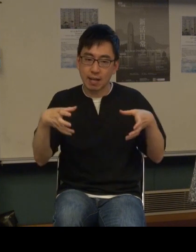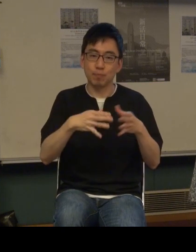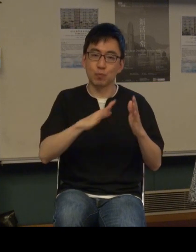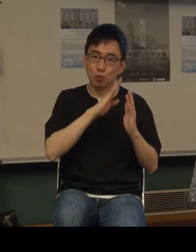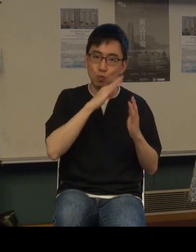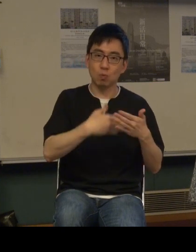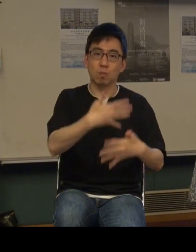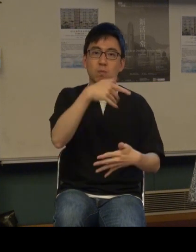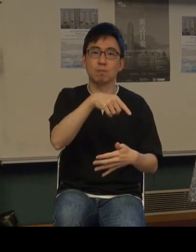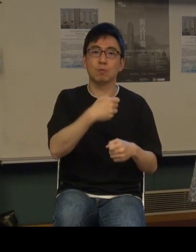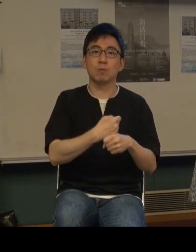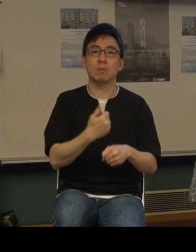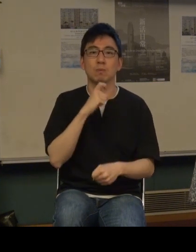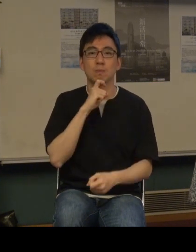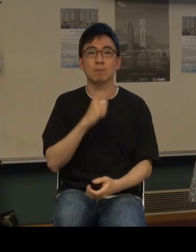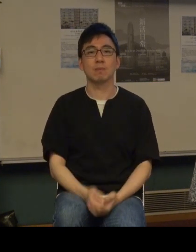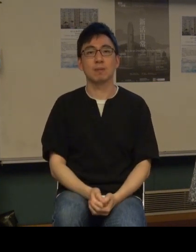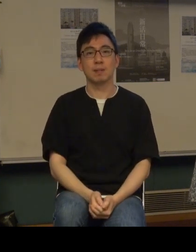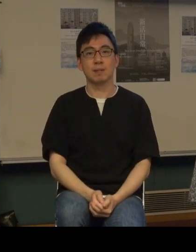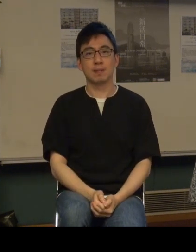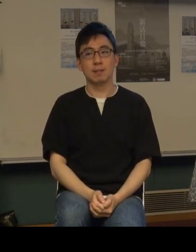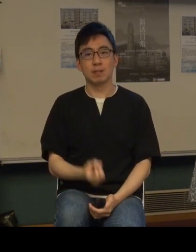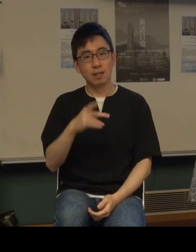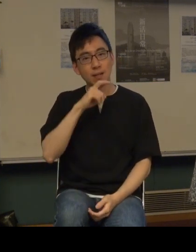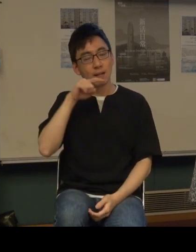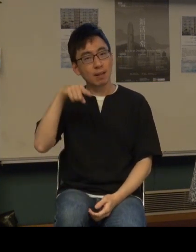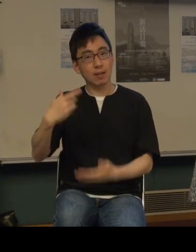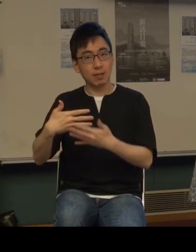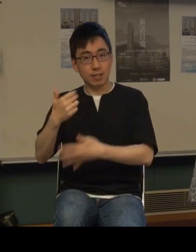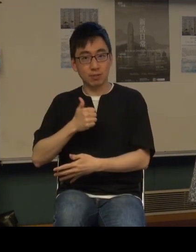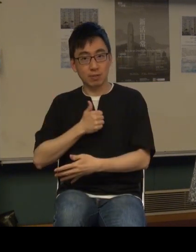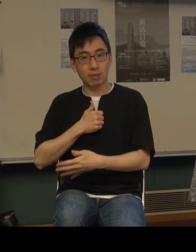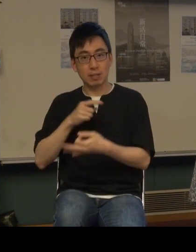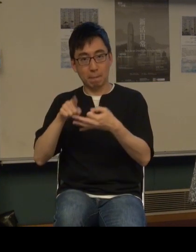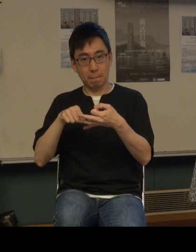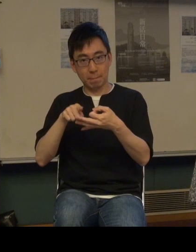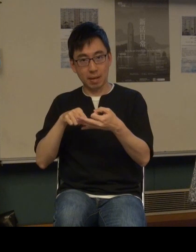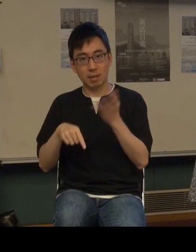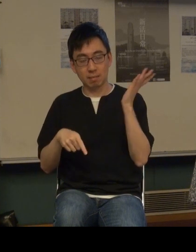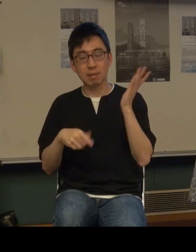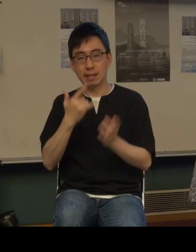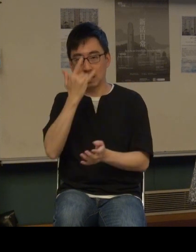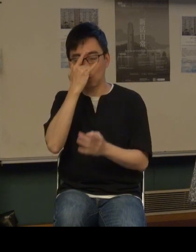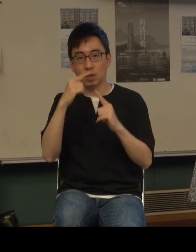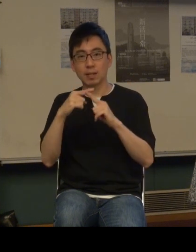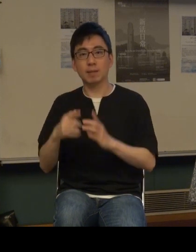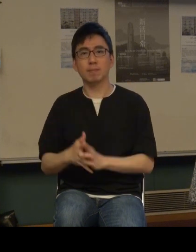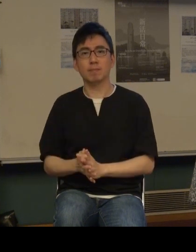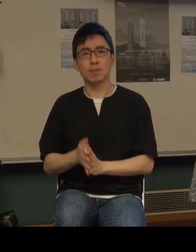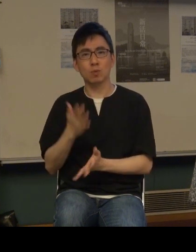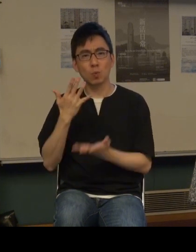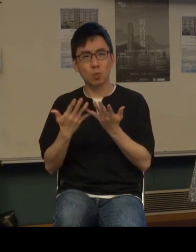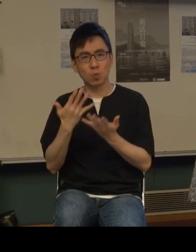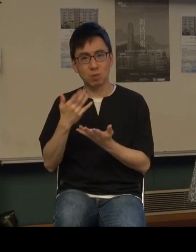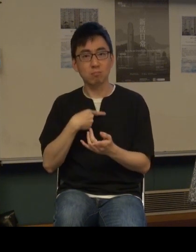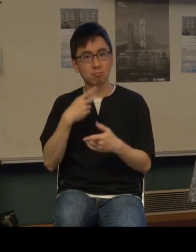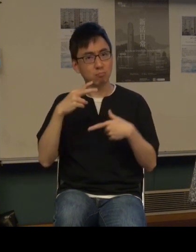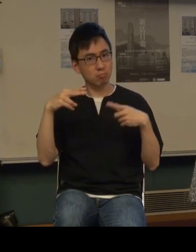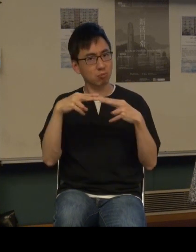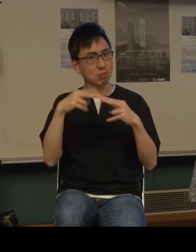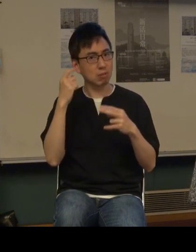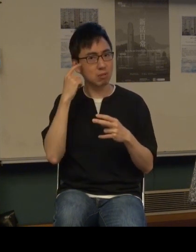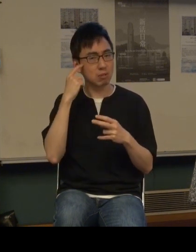嘅。另一個建築師叫 Walter Copius， 係一個德國人，可能很多人都會認識嘅，